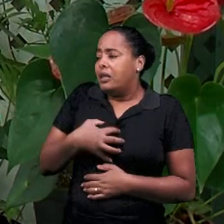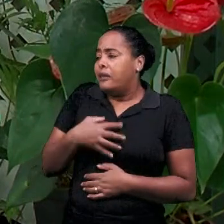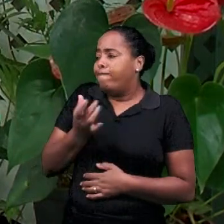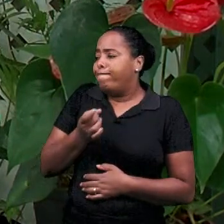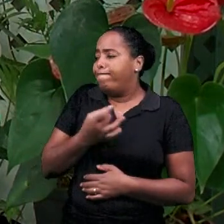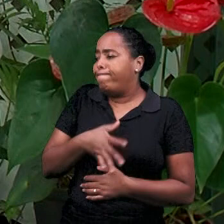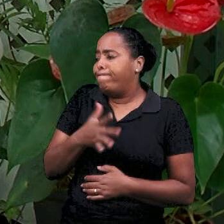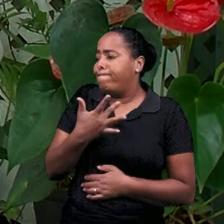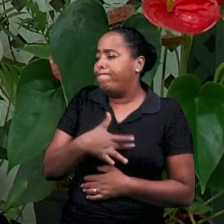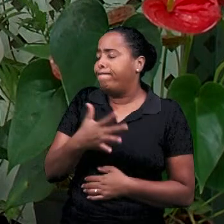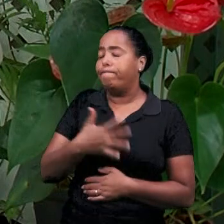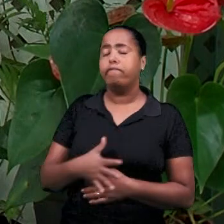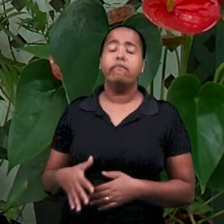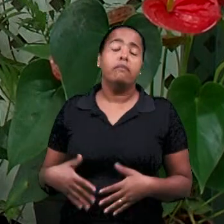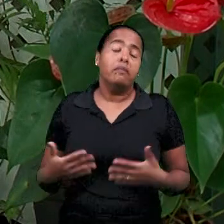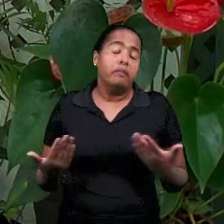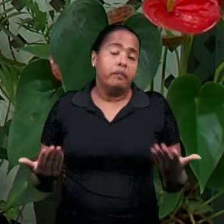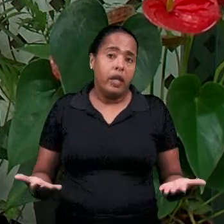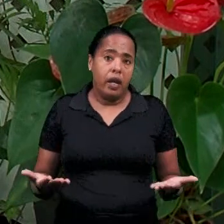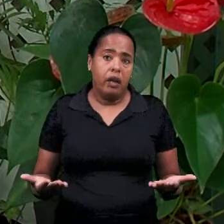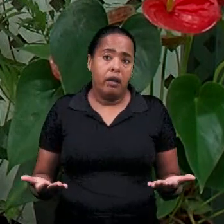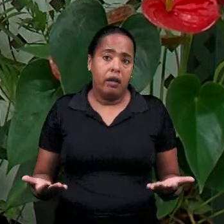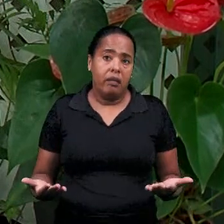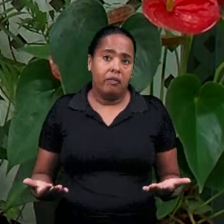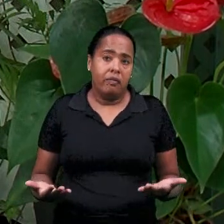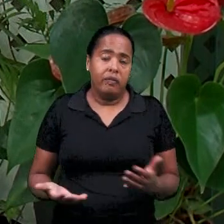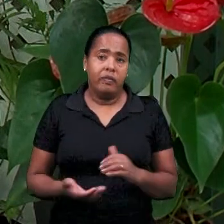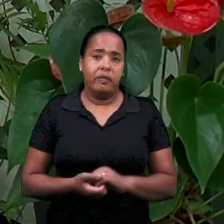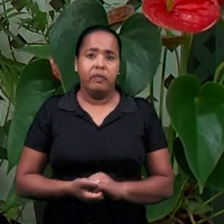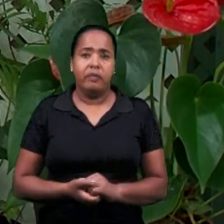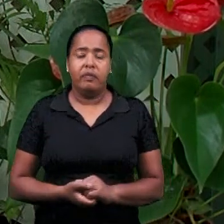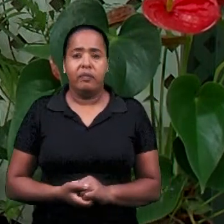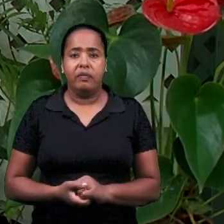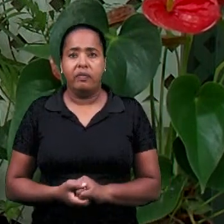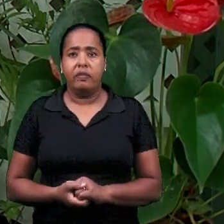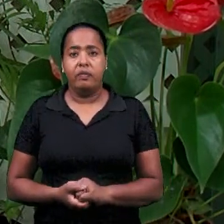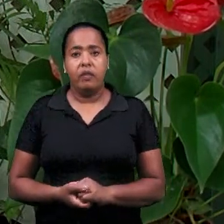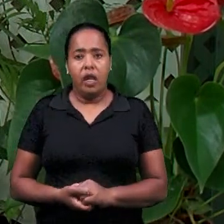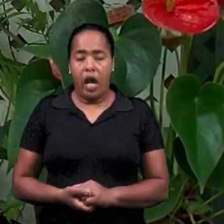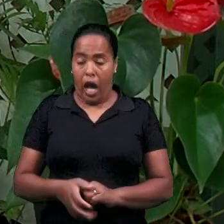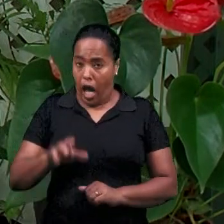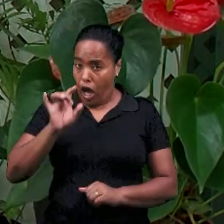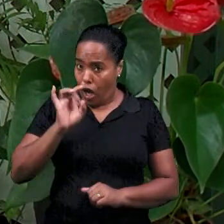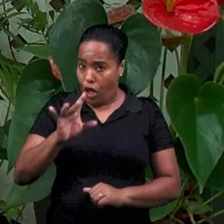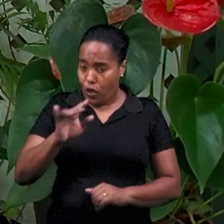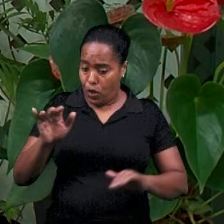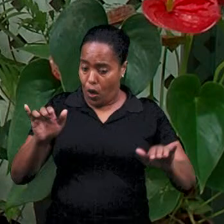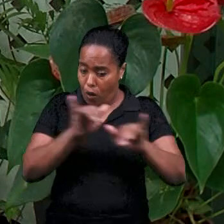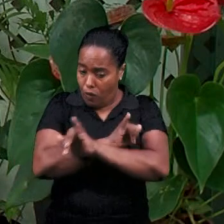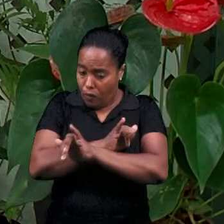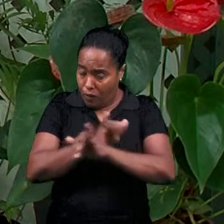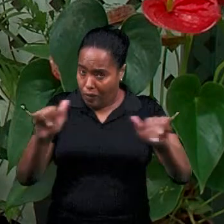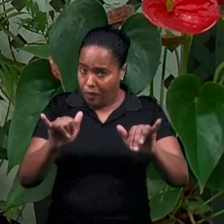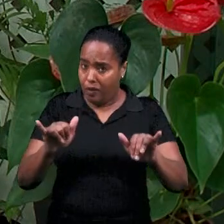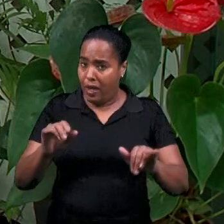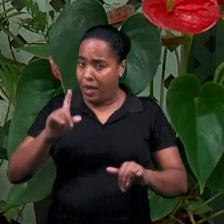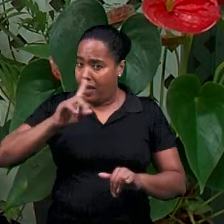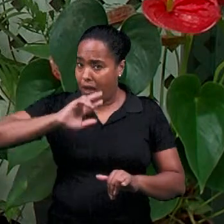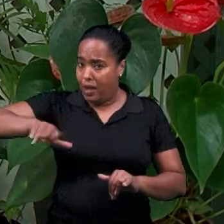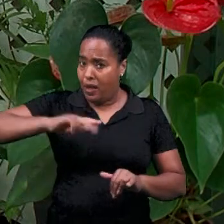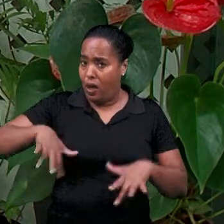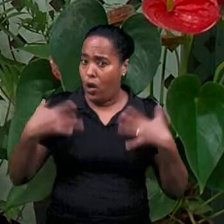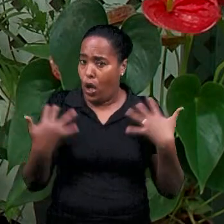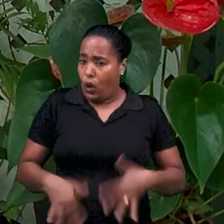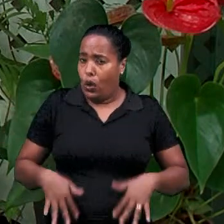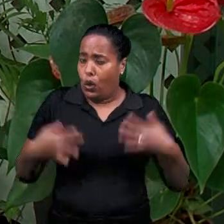pauvre, oui, c'est ça, mais ce n'est pas encore les douleurs. Ça, ce sont juste des annonces. Les douleurs